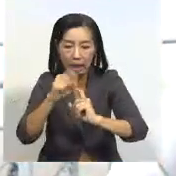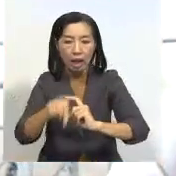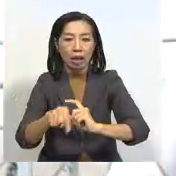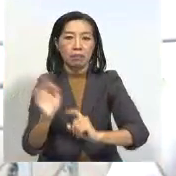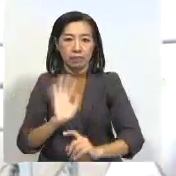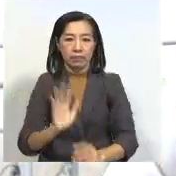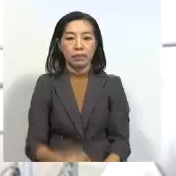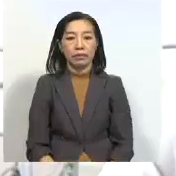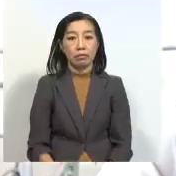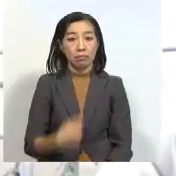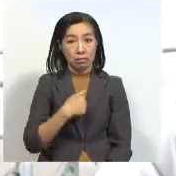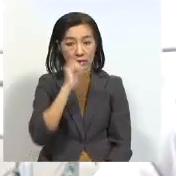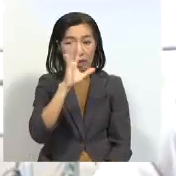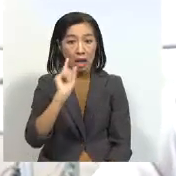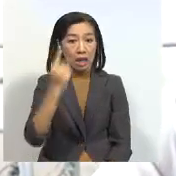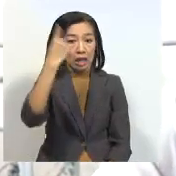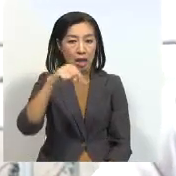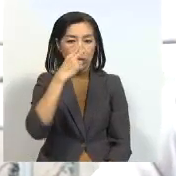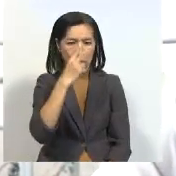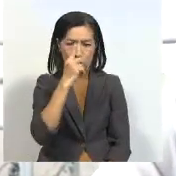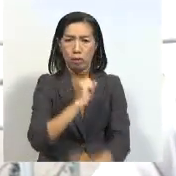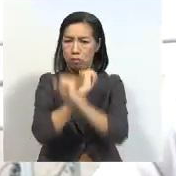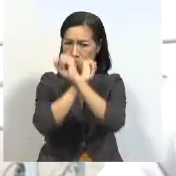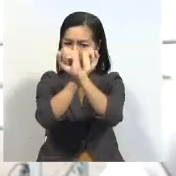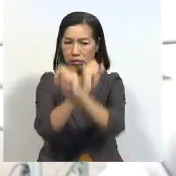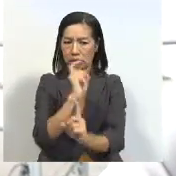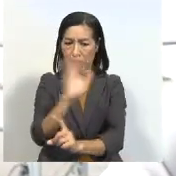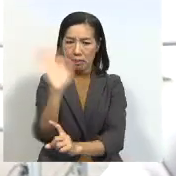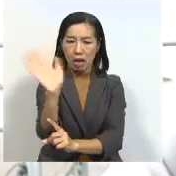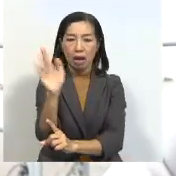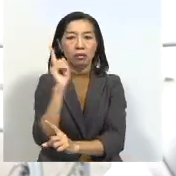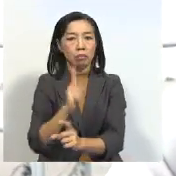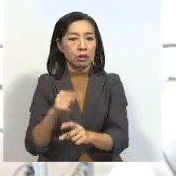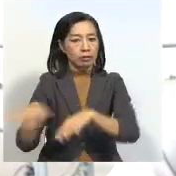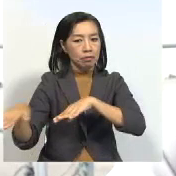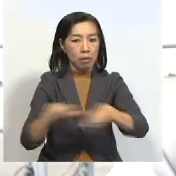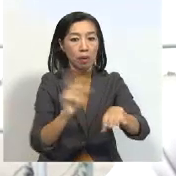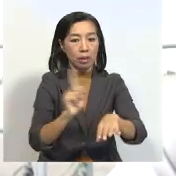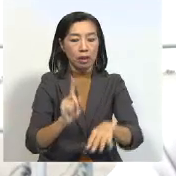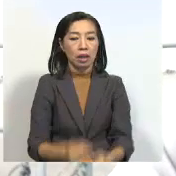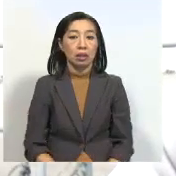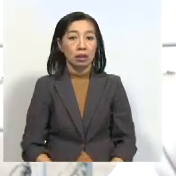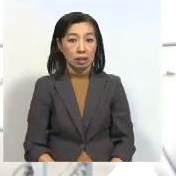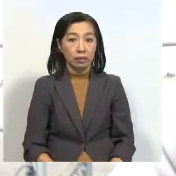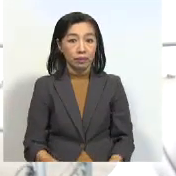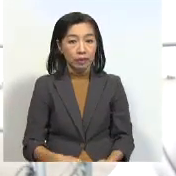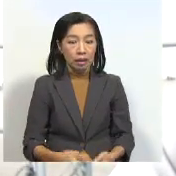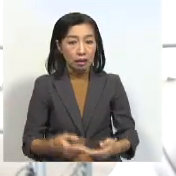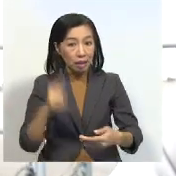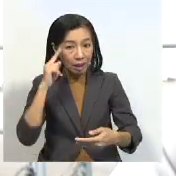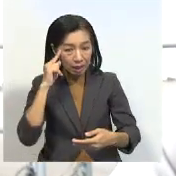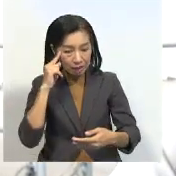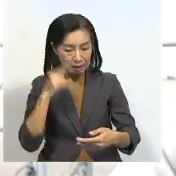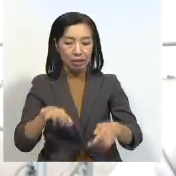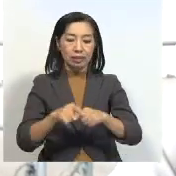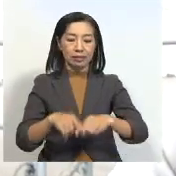ลำดับแรกที่ผมเน้นก็คือเรื่องความปลอดภัยฉะนั้นความพร้อมอย่างแรกเลยไม่ว่าจะเป็นตัวท่าเรือโป๊ะเรือโดยส